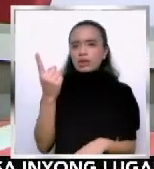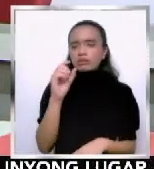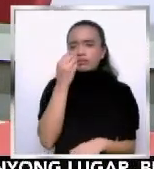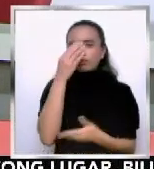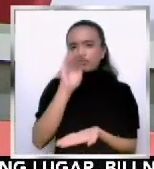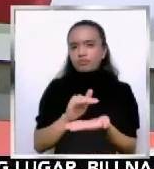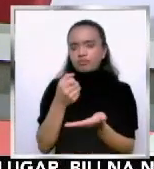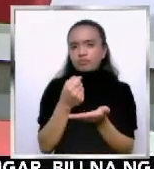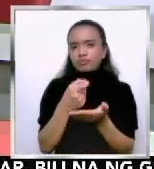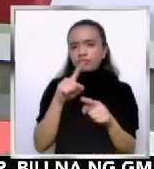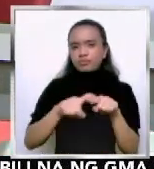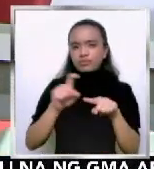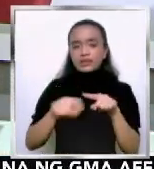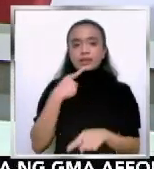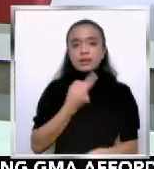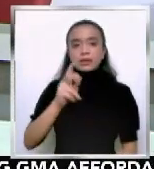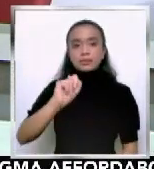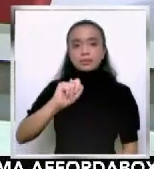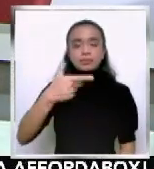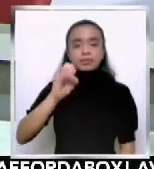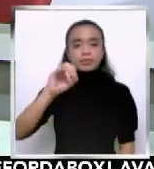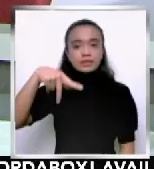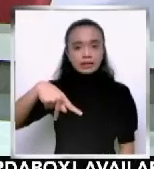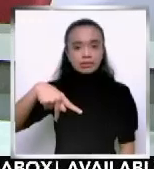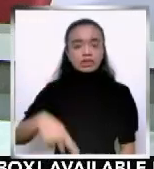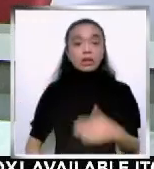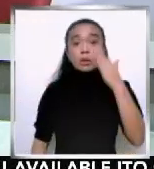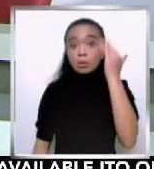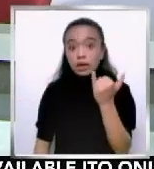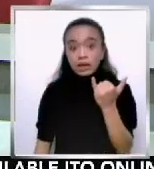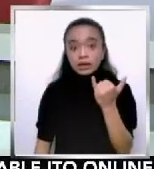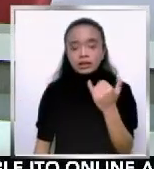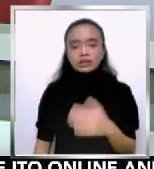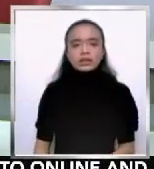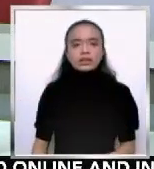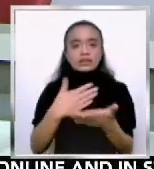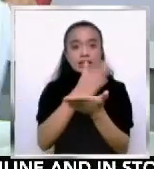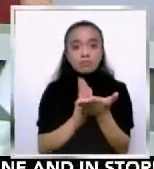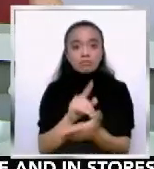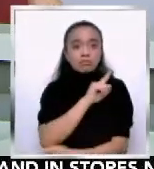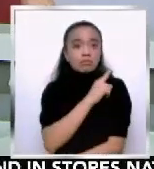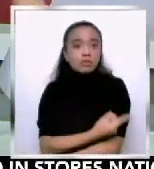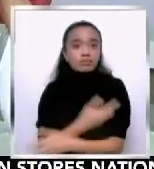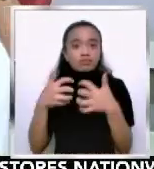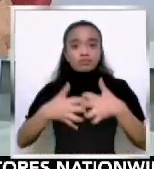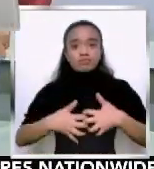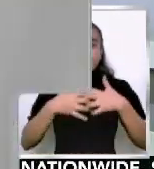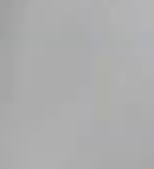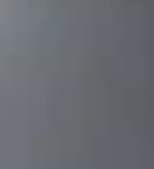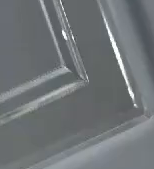Grid Corporation of the Philippines. Yan ay matapos pumalya ang ilang planta. Nakatutok si Bernadette